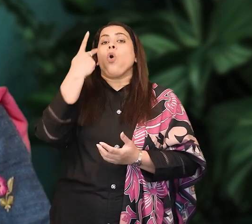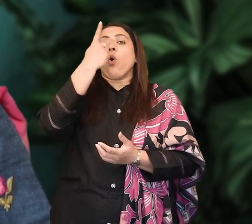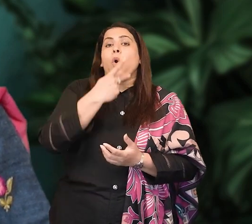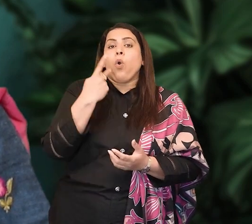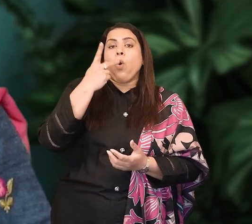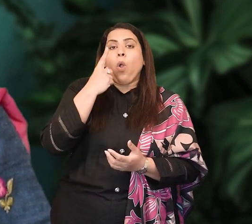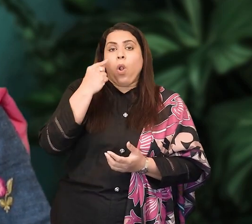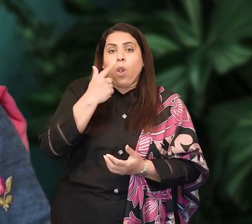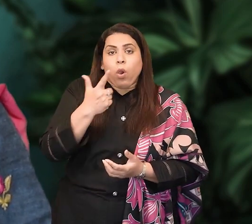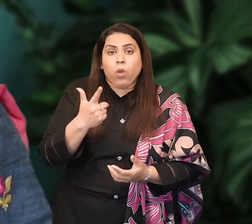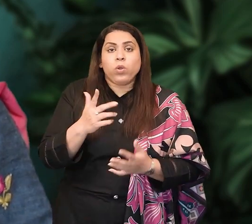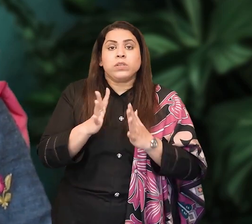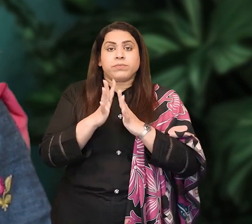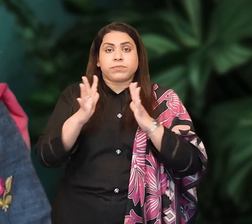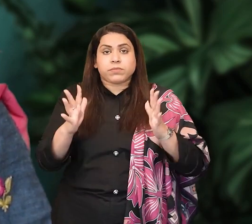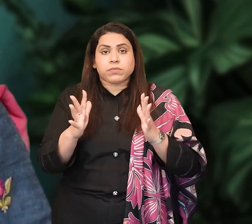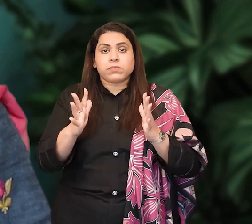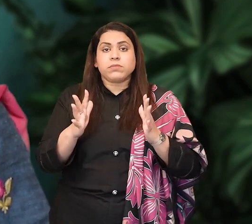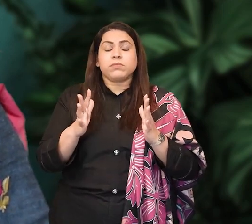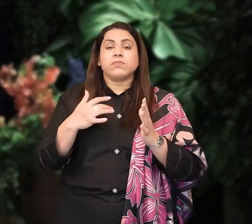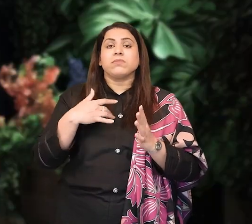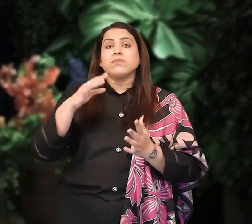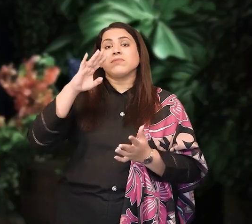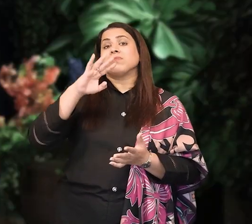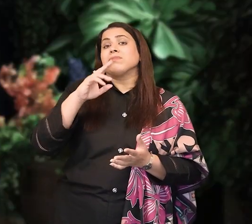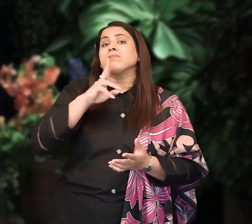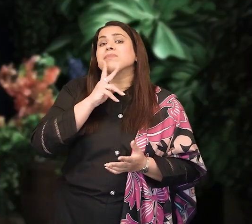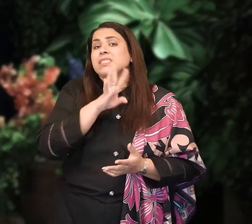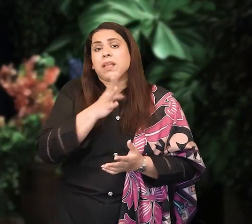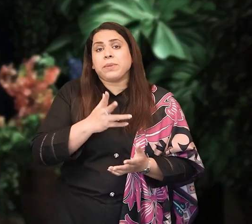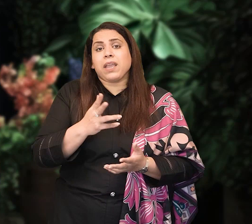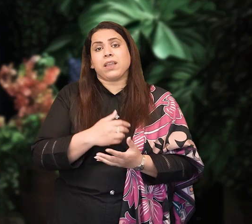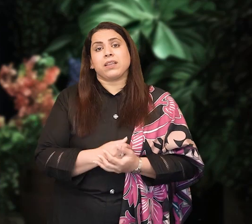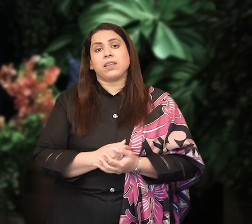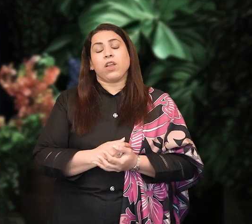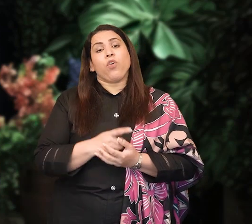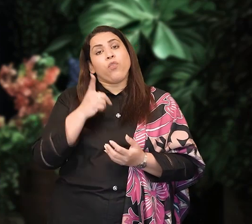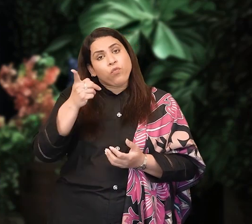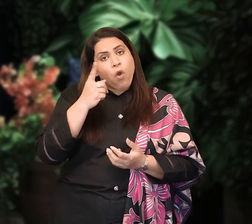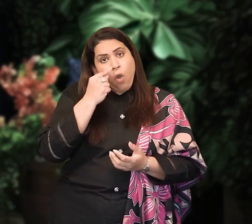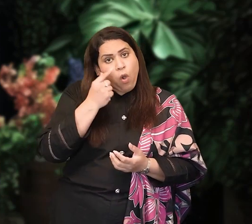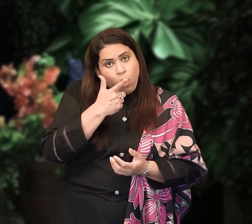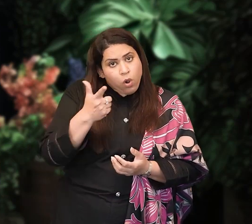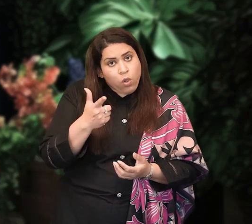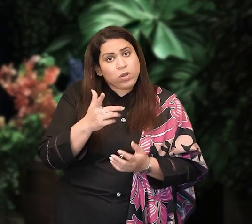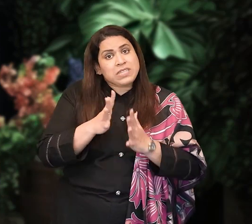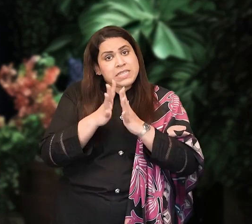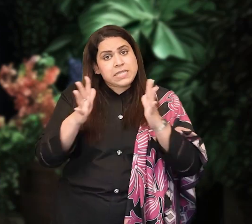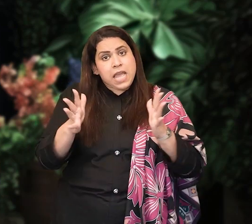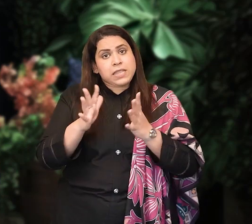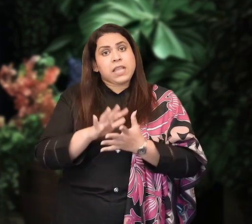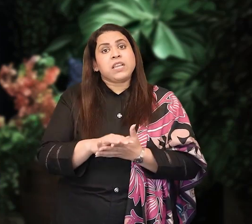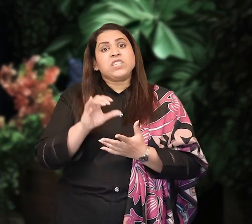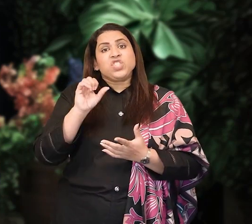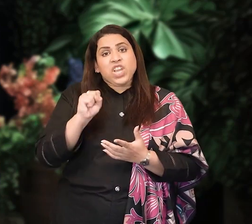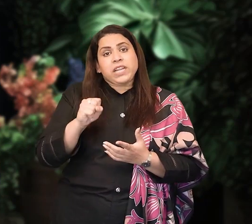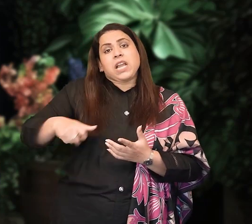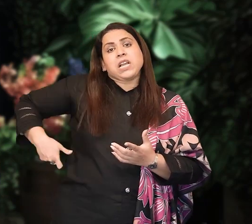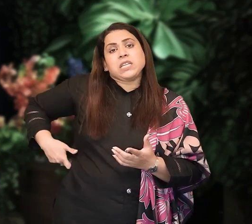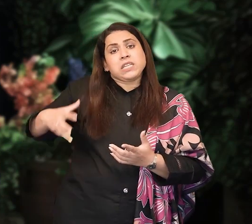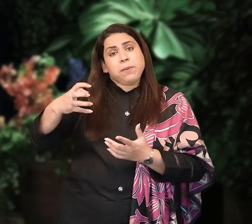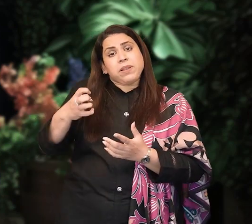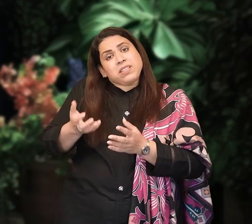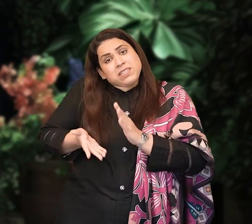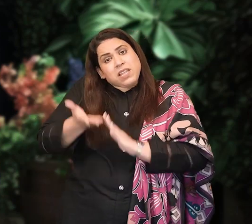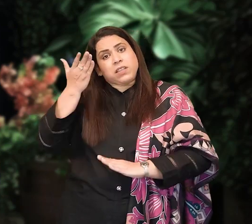कौन कौन से लोग ऐसे हैं जो कि ज़्यादा प्रॉन टू शियाटिका हैं। प्रॉन टू शियाटिका का मतलब ये है कि वो लोग जिनमें ज़्यादा चांसेस हैं कि शियाटिका यानी कि कमर